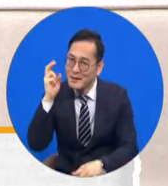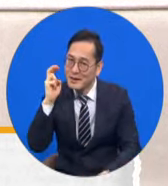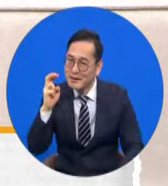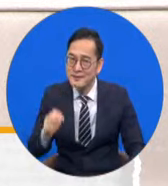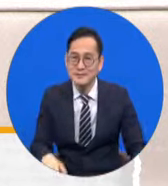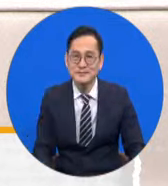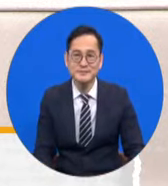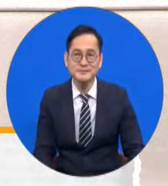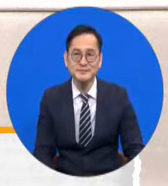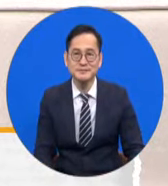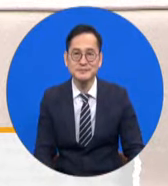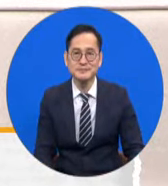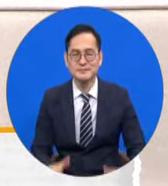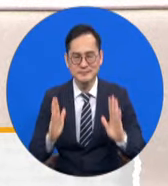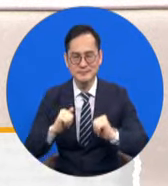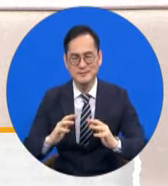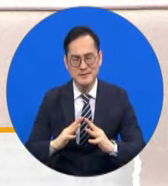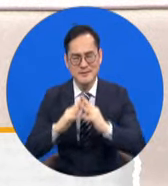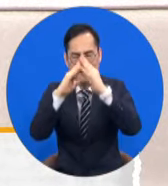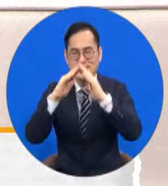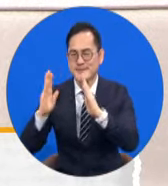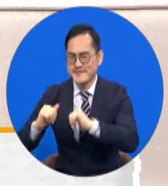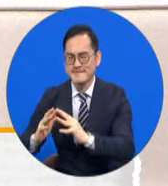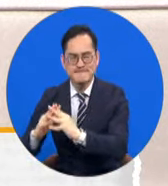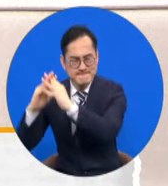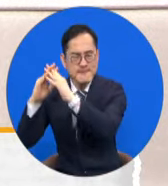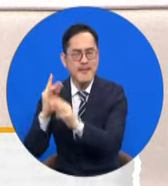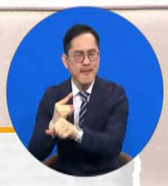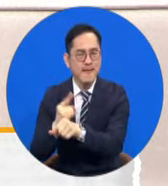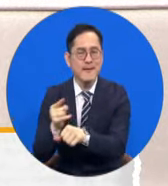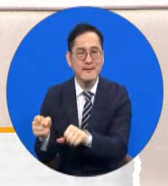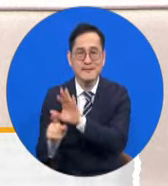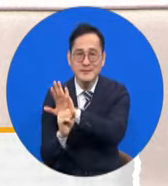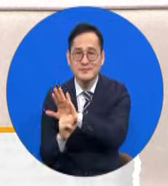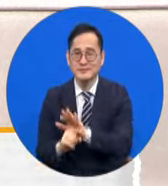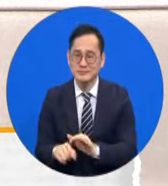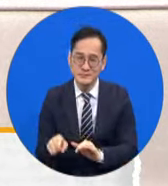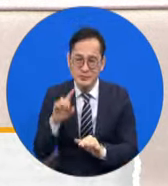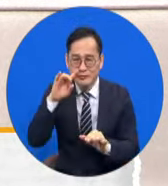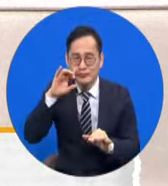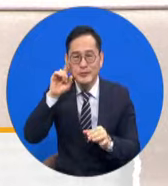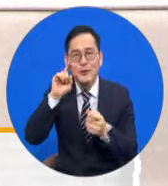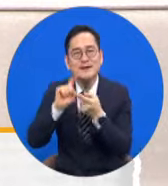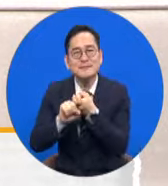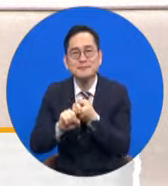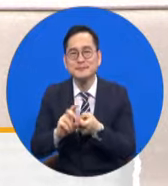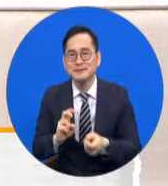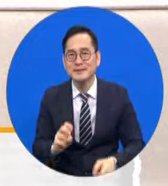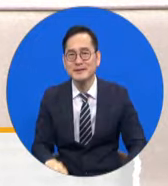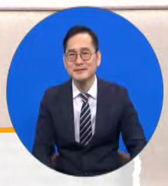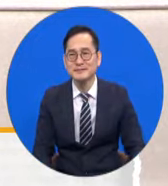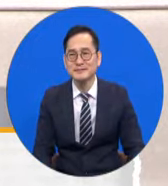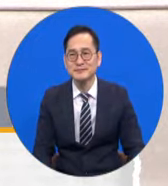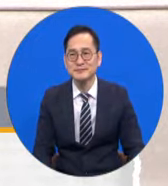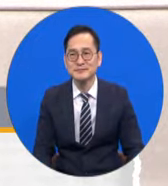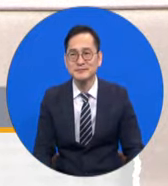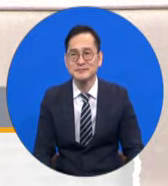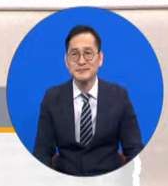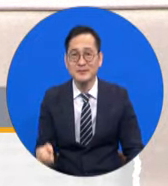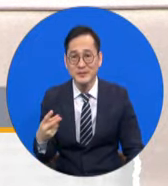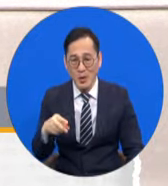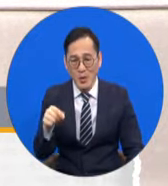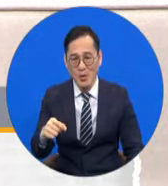재건축 이런 지역에서 호재. 또 실제적으로 지역구 구도가 내용이 바뀌었지 않습니까? 작전동,